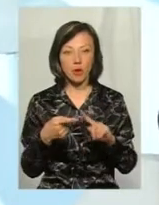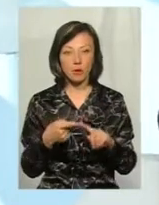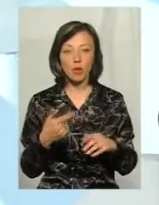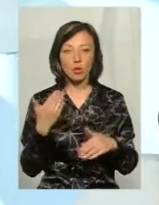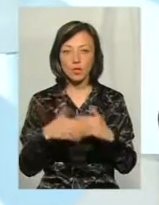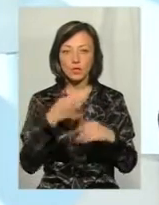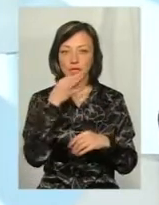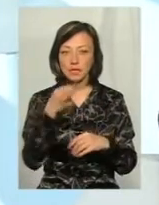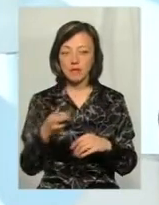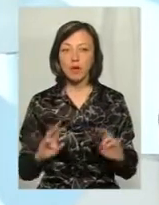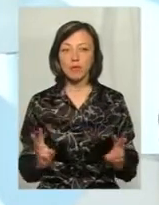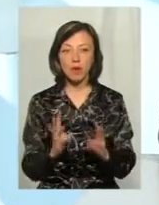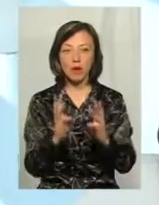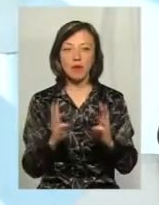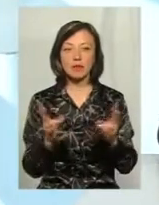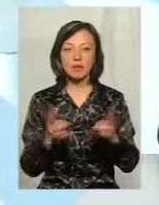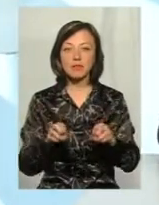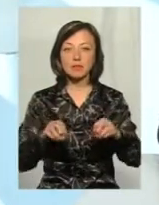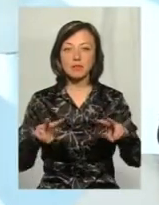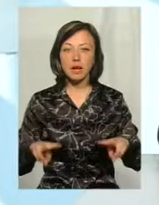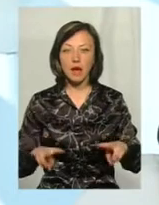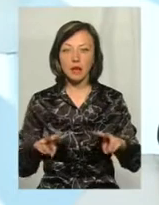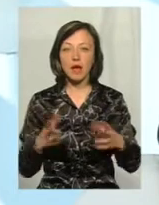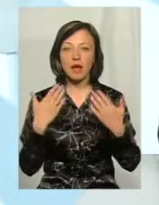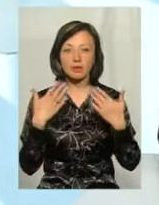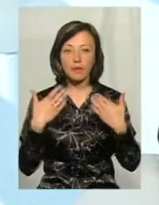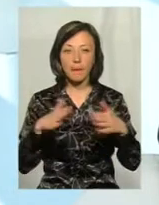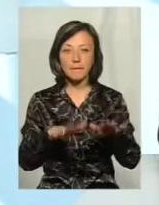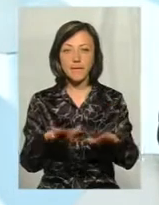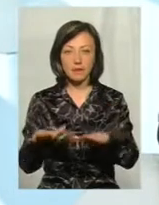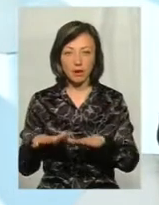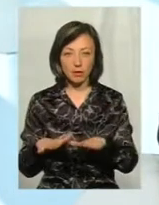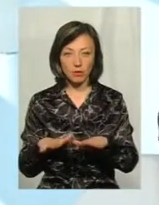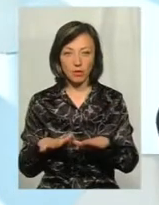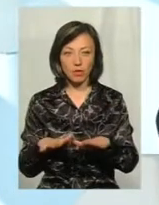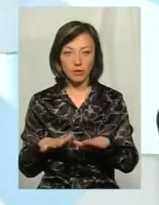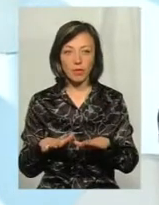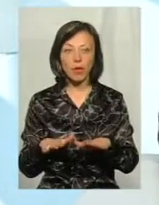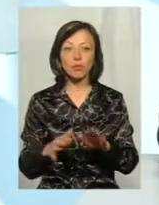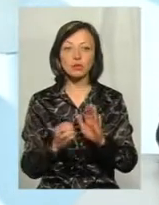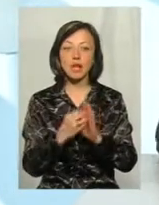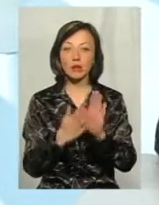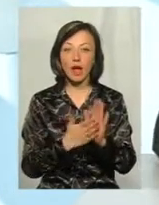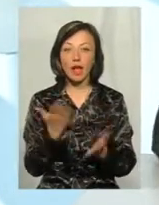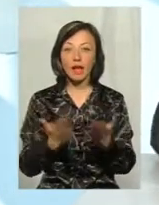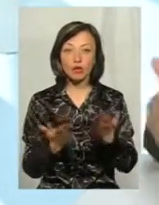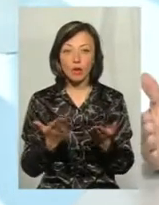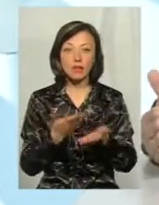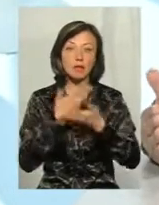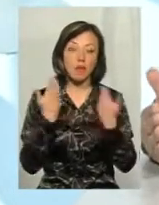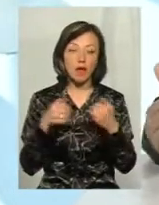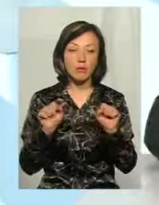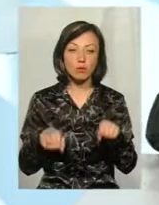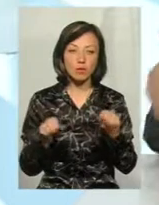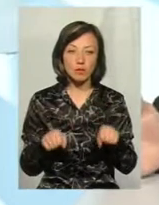я вже сказав, що розводити багаття потрібно, значить, спеціальних, значить, рекреаційних місцях. Установлених, так. Якщо таких десь ну, немає